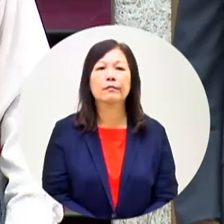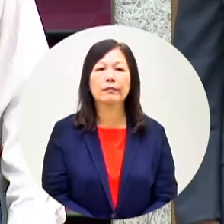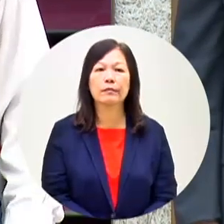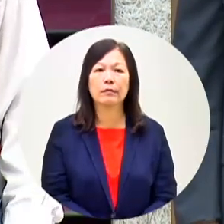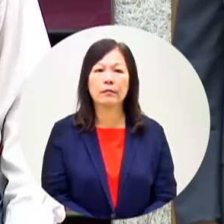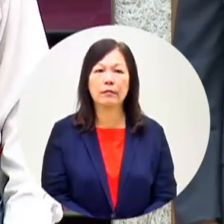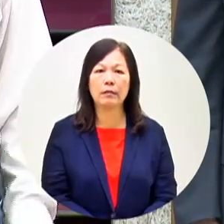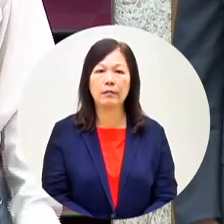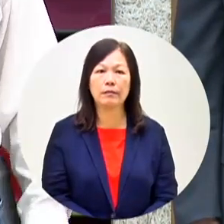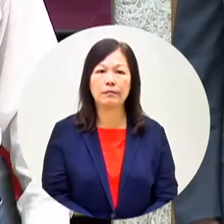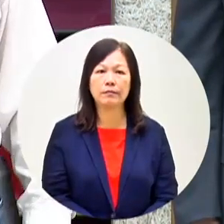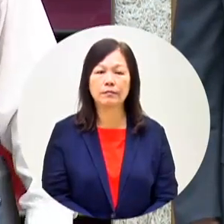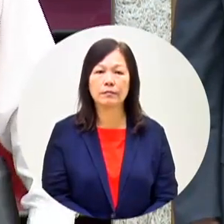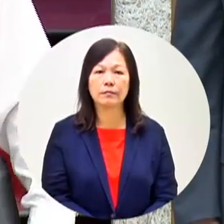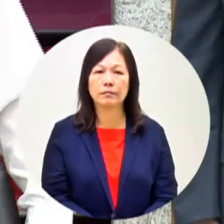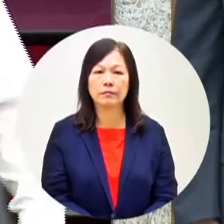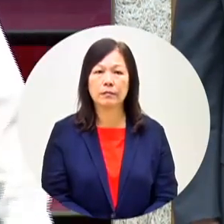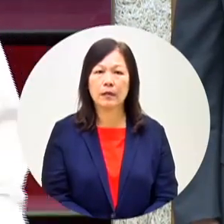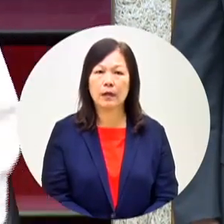时代够恶极